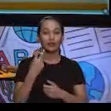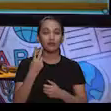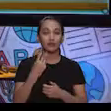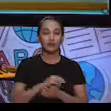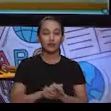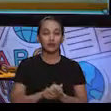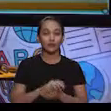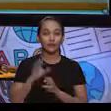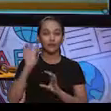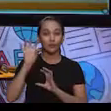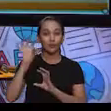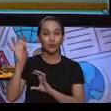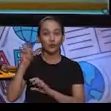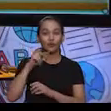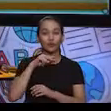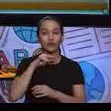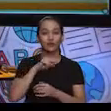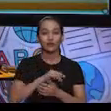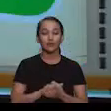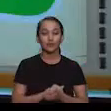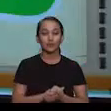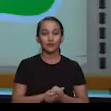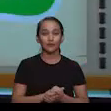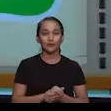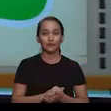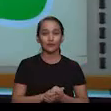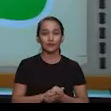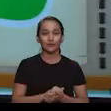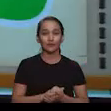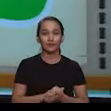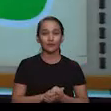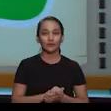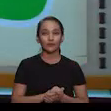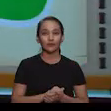Bunisi esa tog' echkisi.